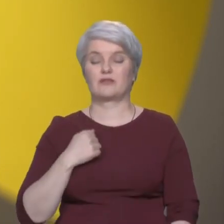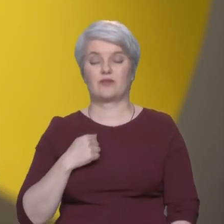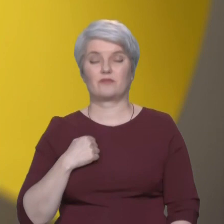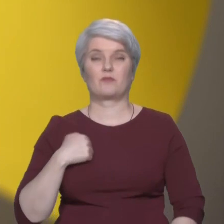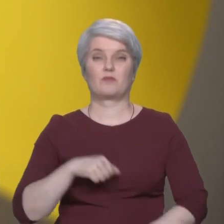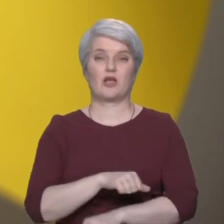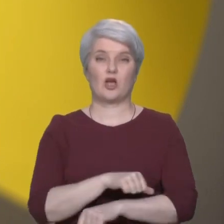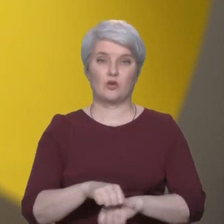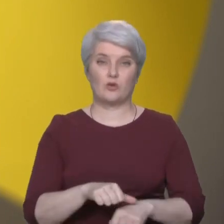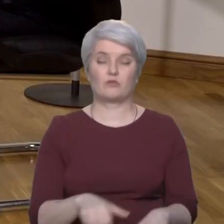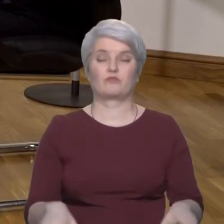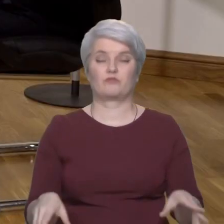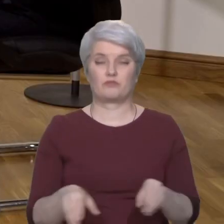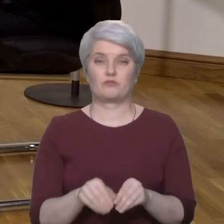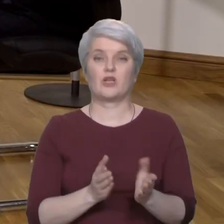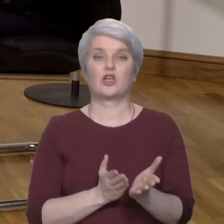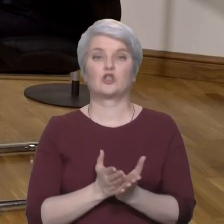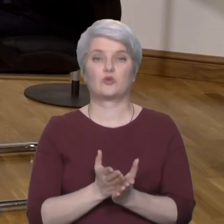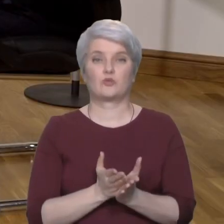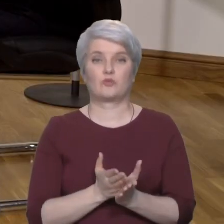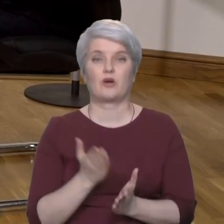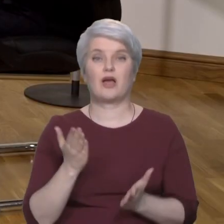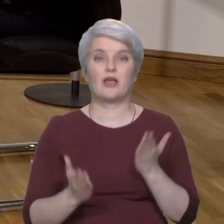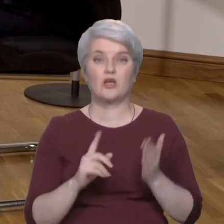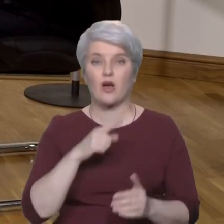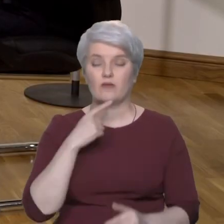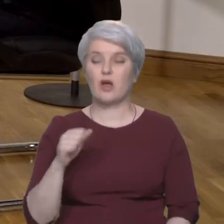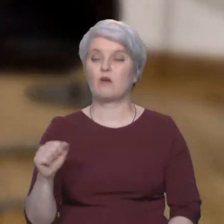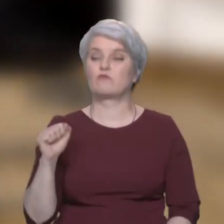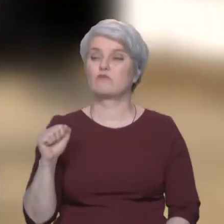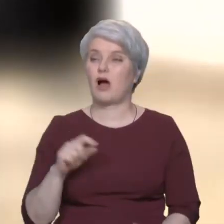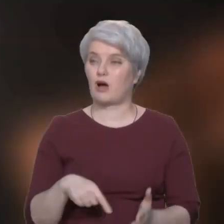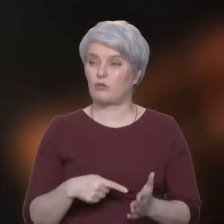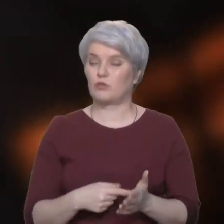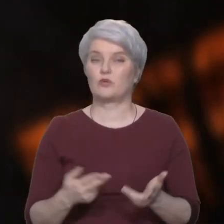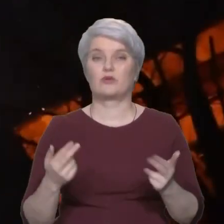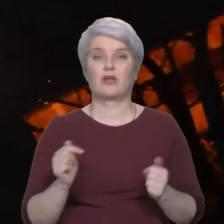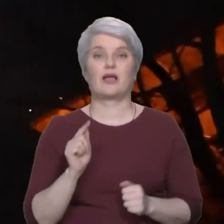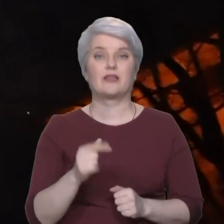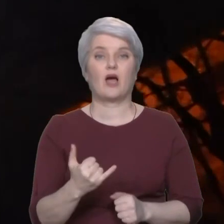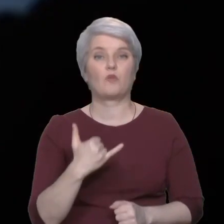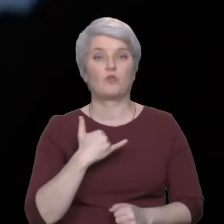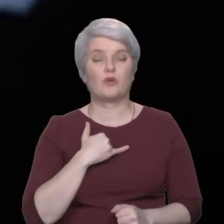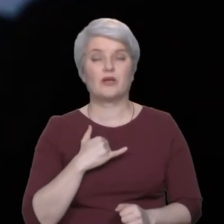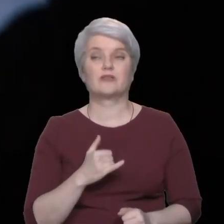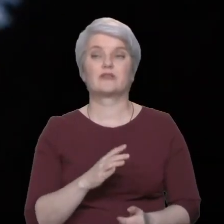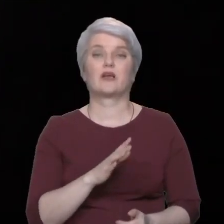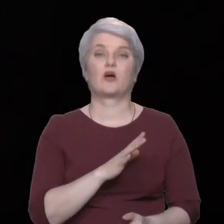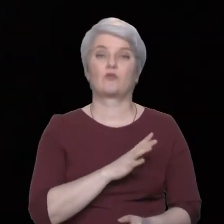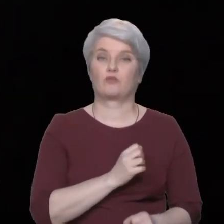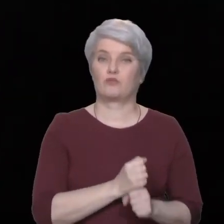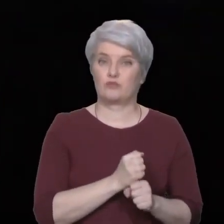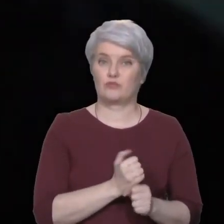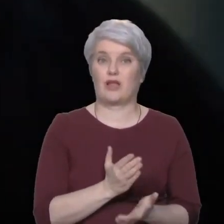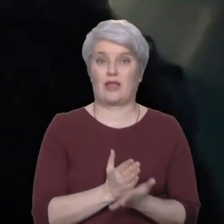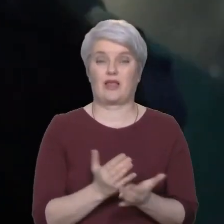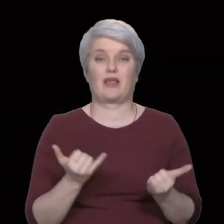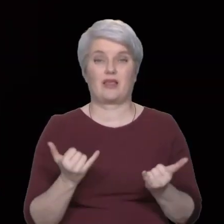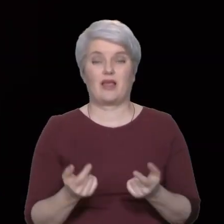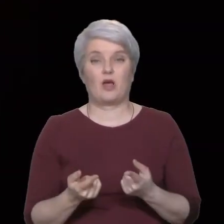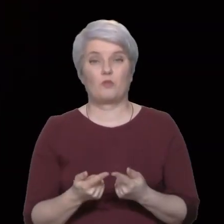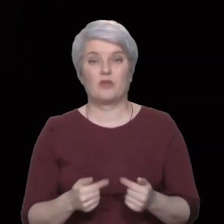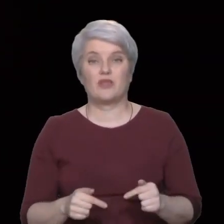прикордонниками несемо службу. І якщо говорити про Бахмут, так, там у нас функціонував і функціонує підрозділ, пожежна